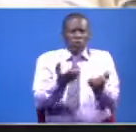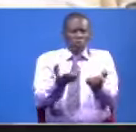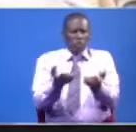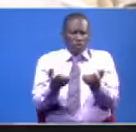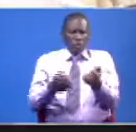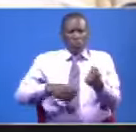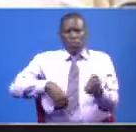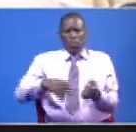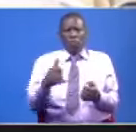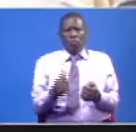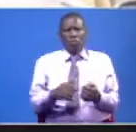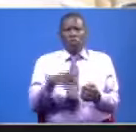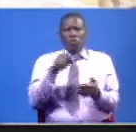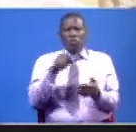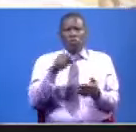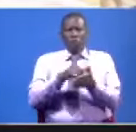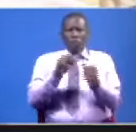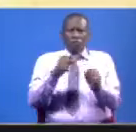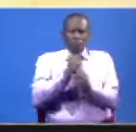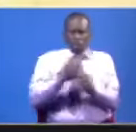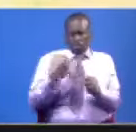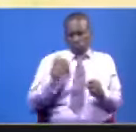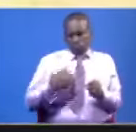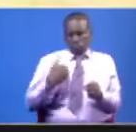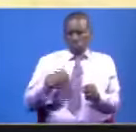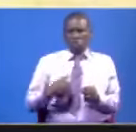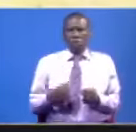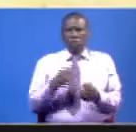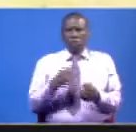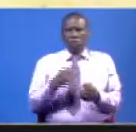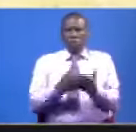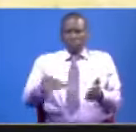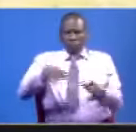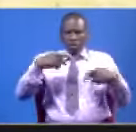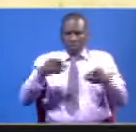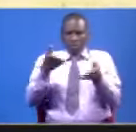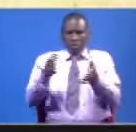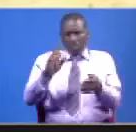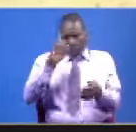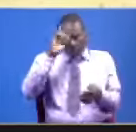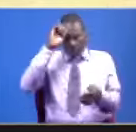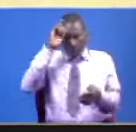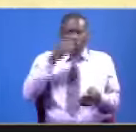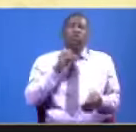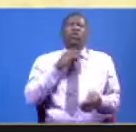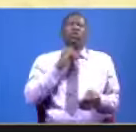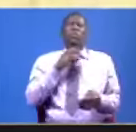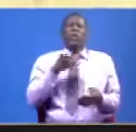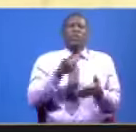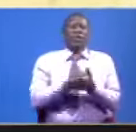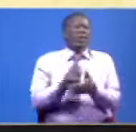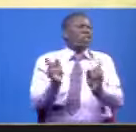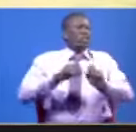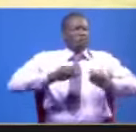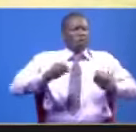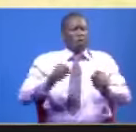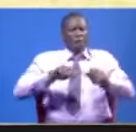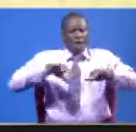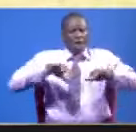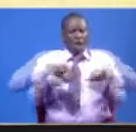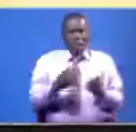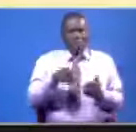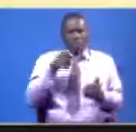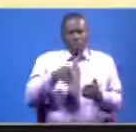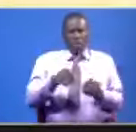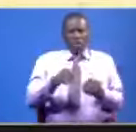inastahili kumlipia ili afanywe operesheni. Baadhi ya wakazi hapa Nyandarua wakilalamikia kutoridhishwa na jinsi mfumo huu